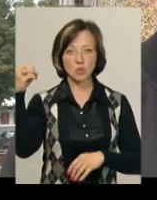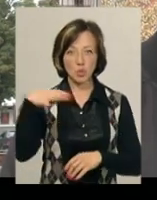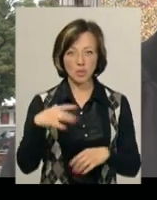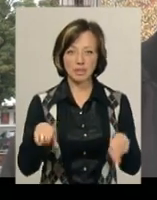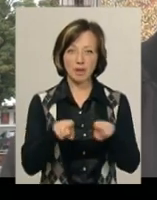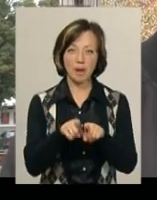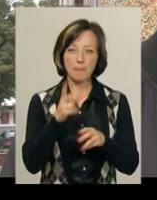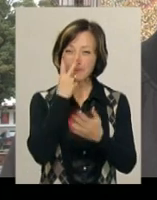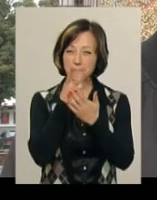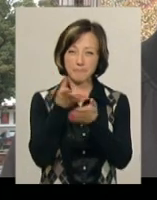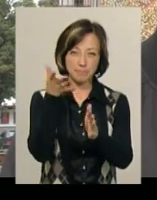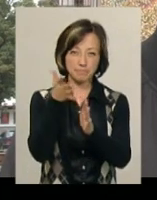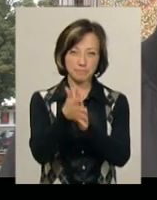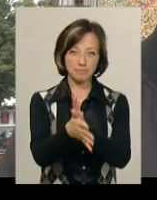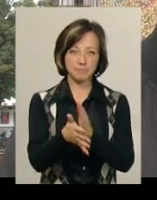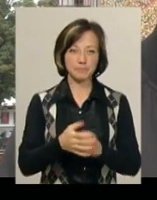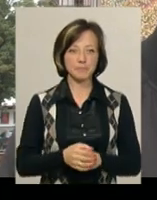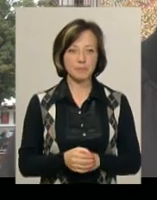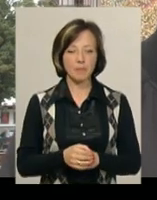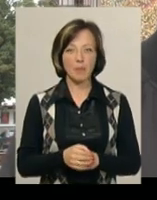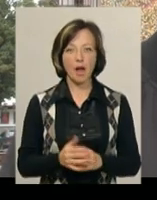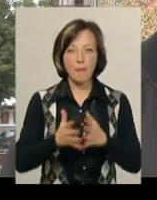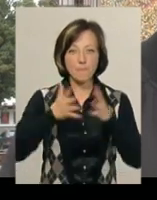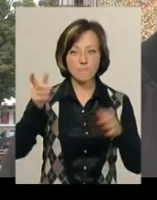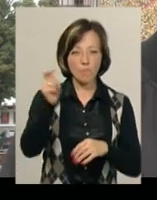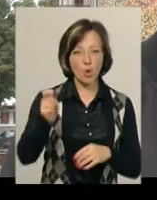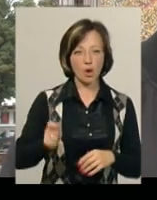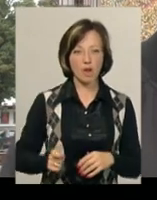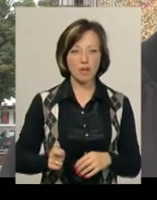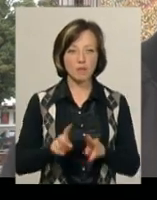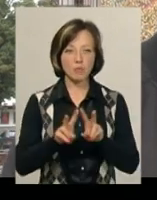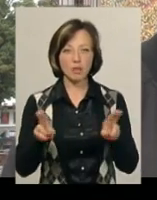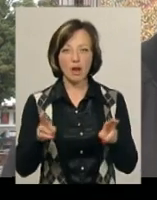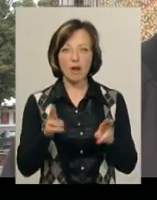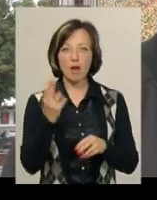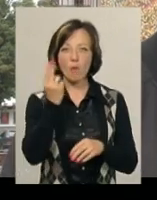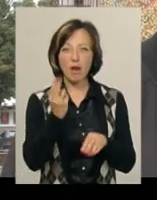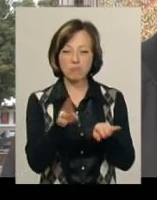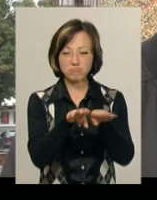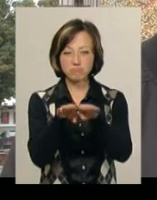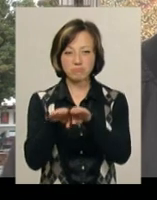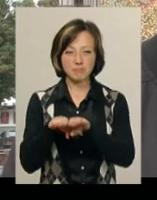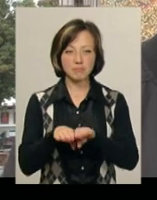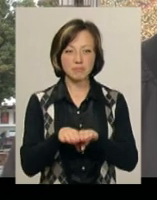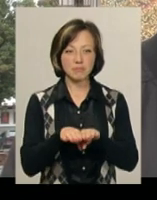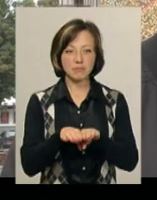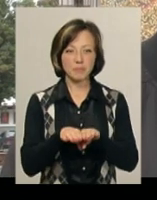така перспектива. Мурал буде в таких монохромній гамі, такий майже